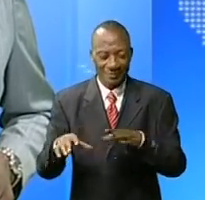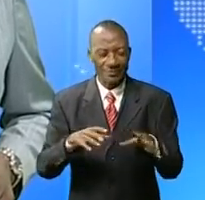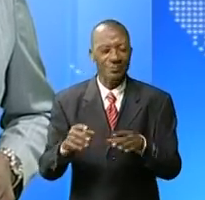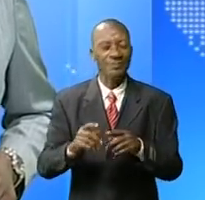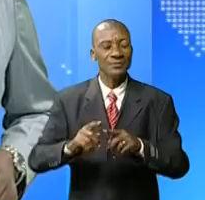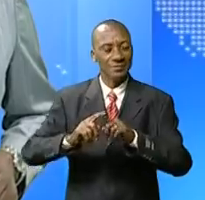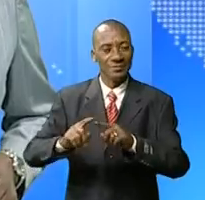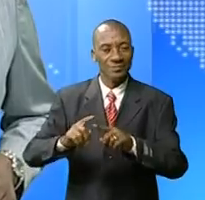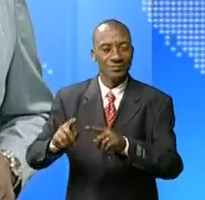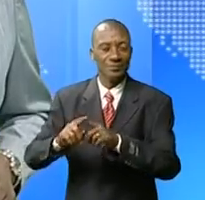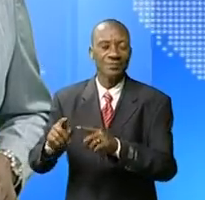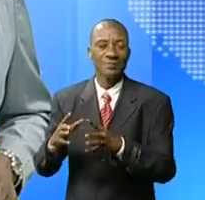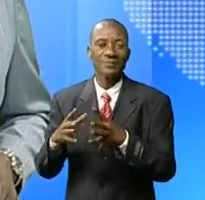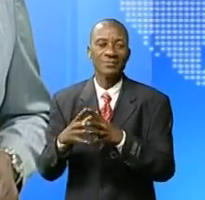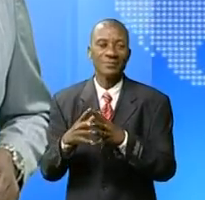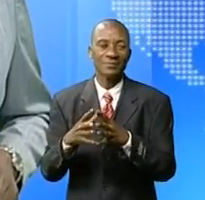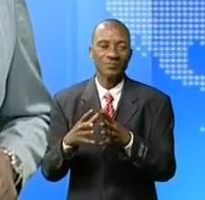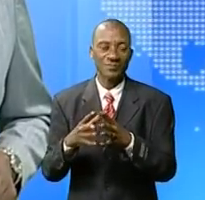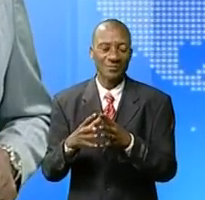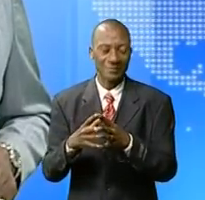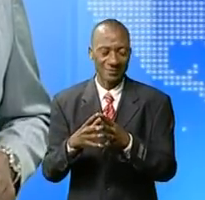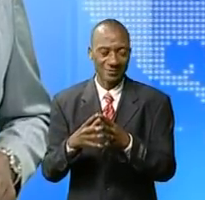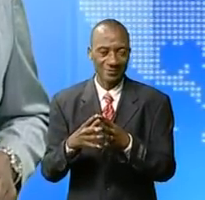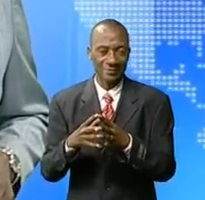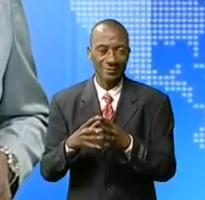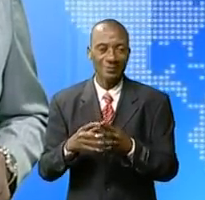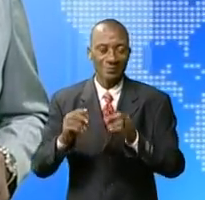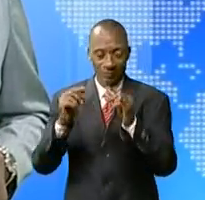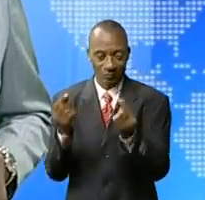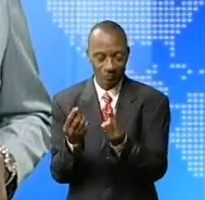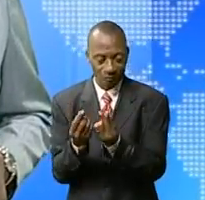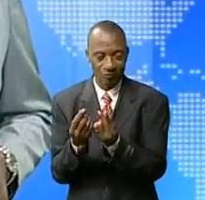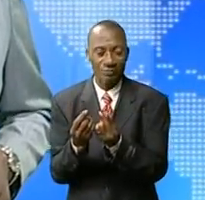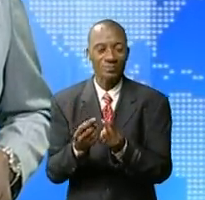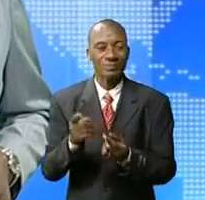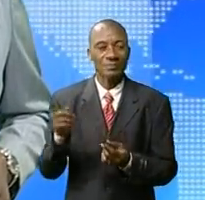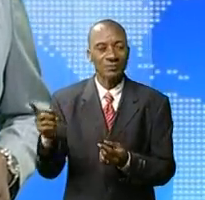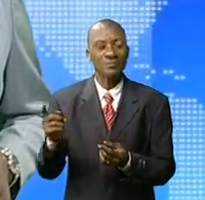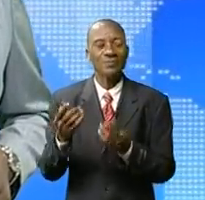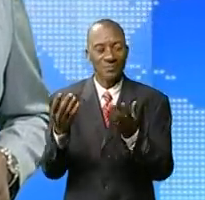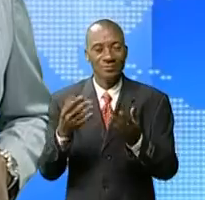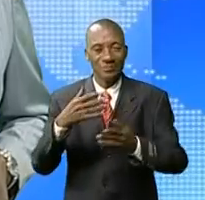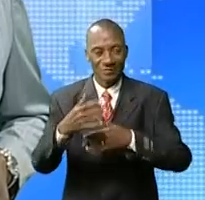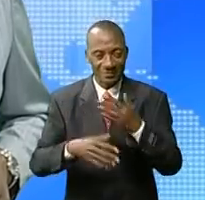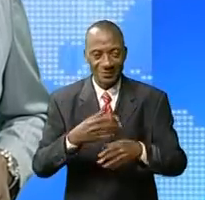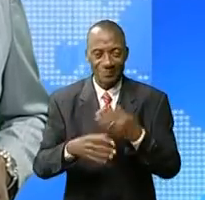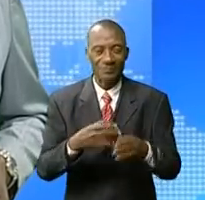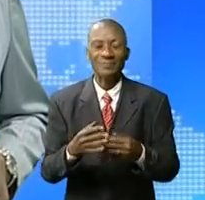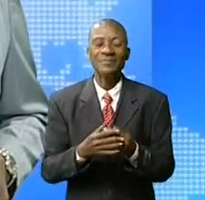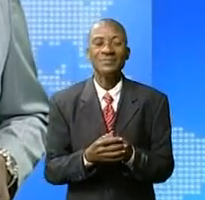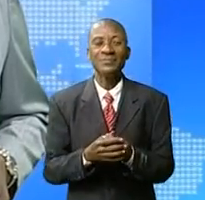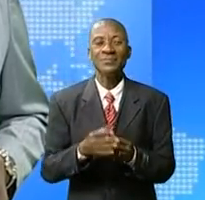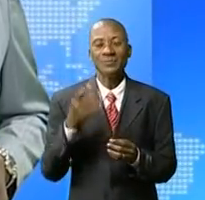cette rencontre, des résolutions urgentes ont été prises pour la sécurisation de ce site fermé et interdit d'exploitation